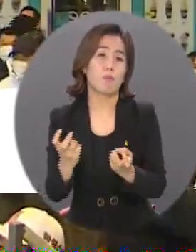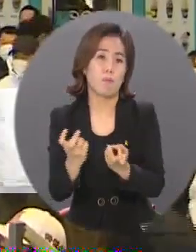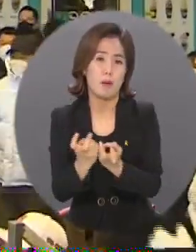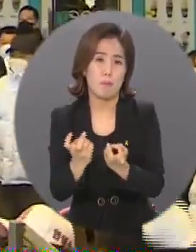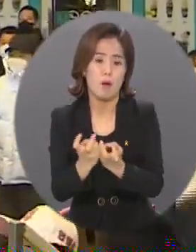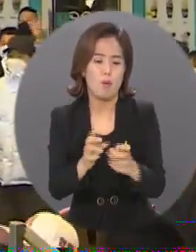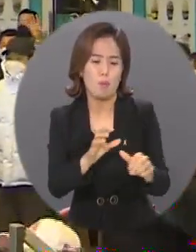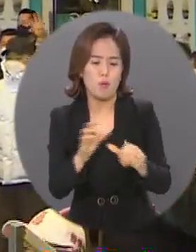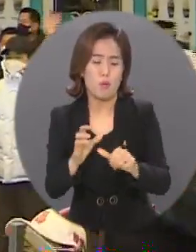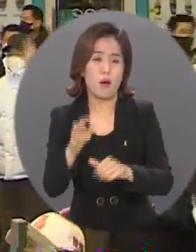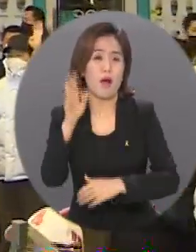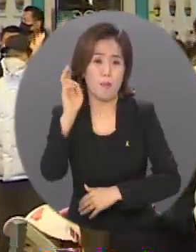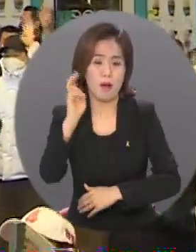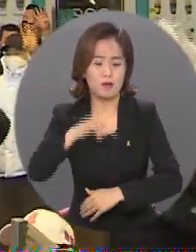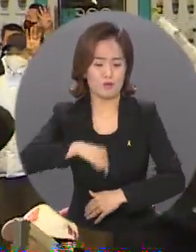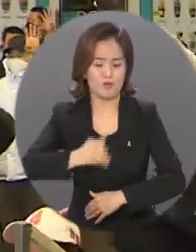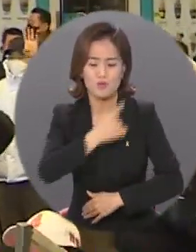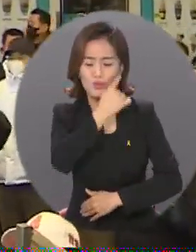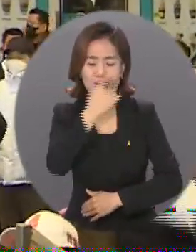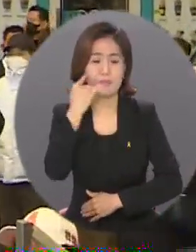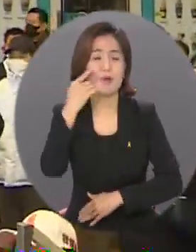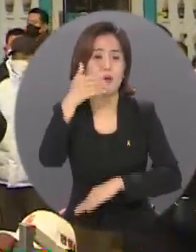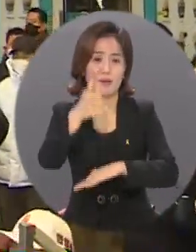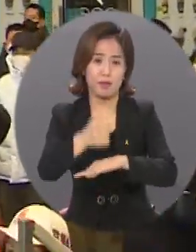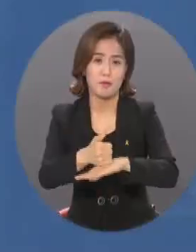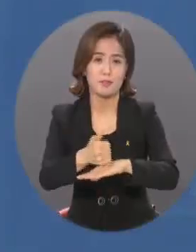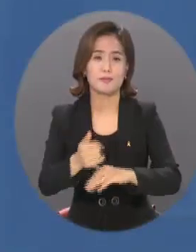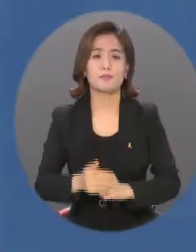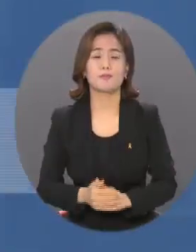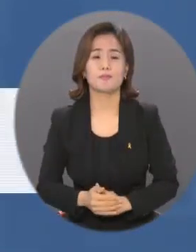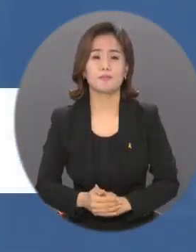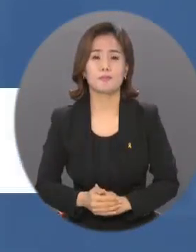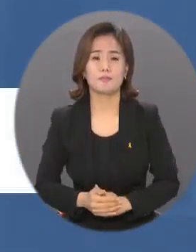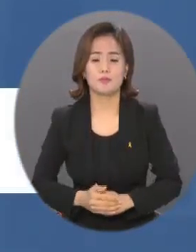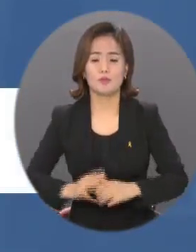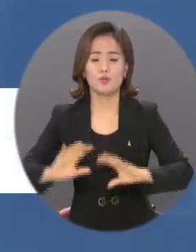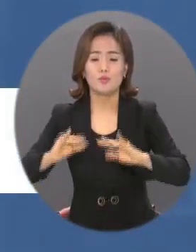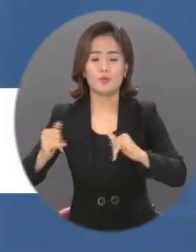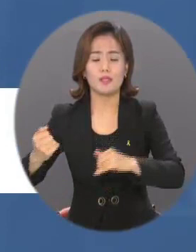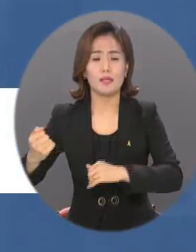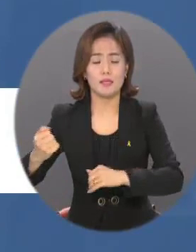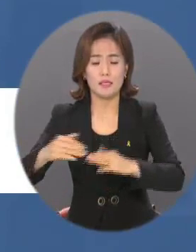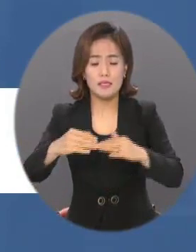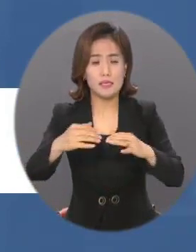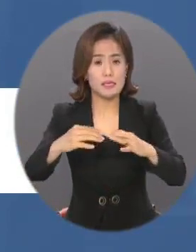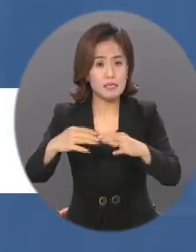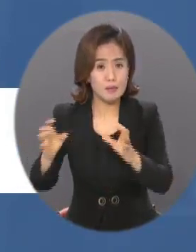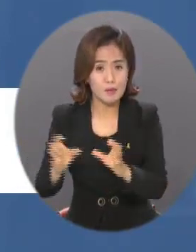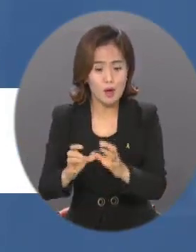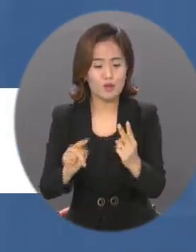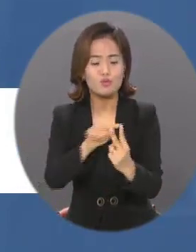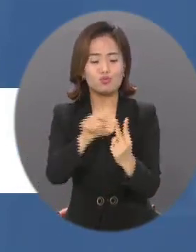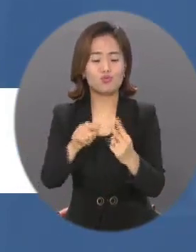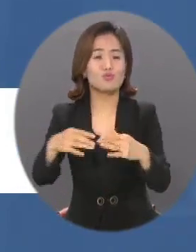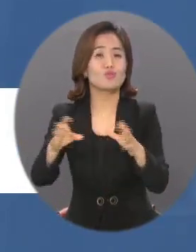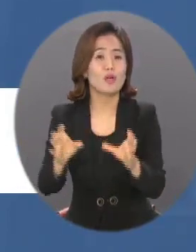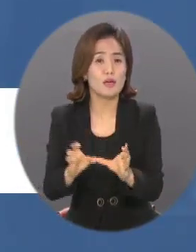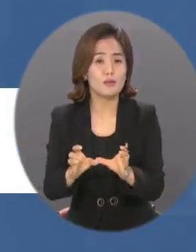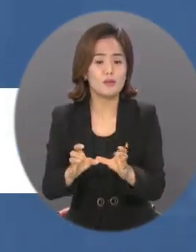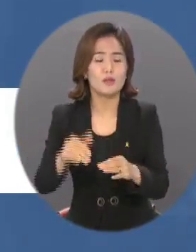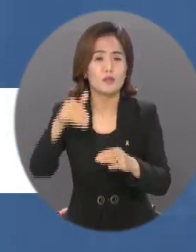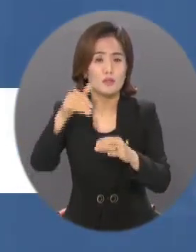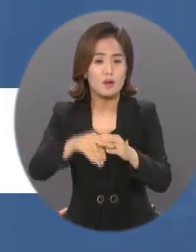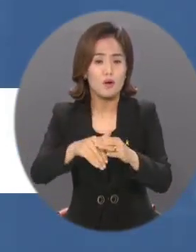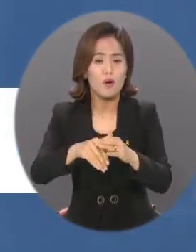도구에 불과했다는 것을 스스로 증명했습니다. 국민의힘과 국민의당 두 당은 선거